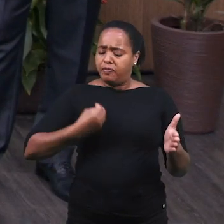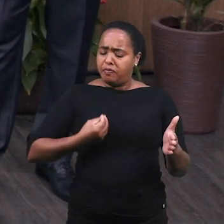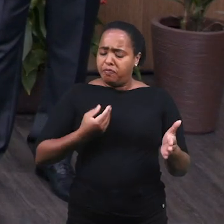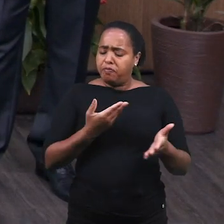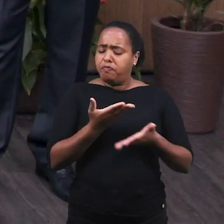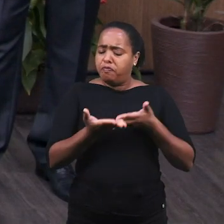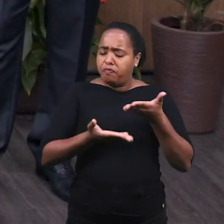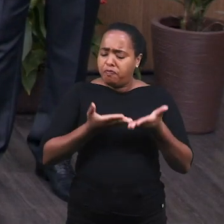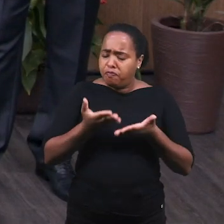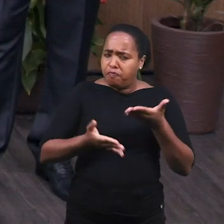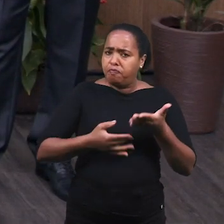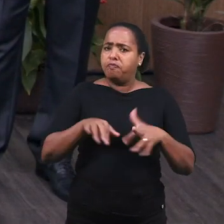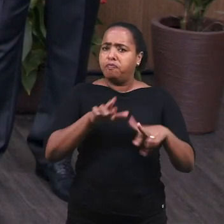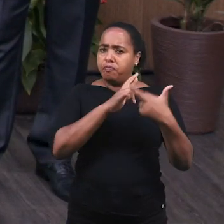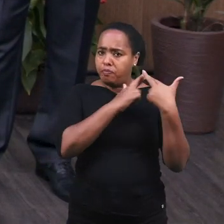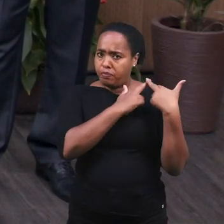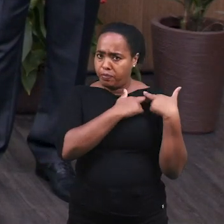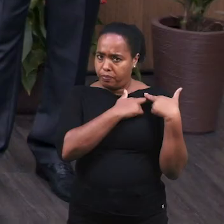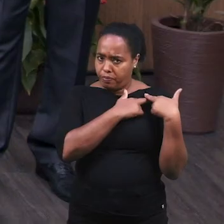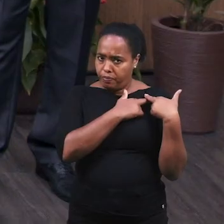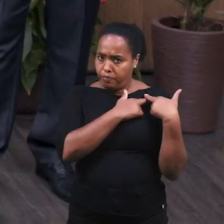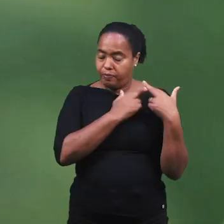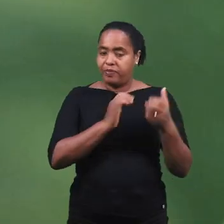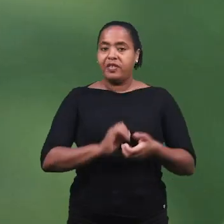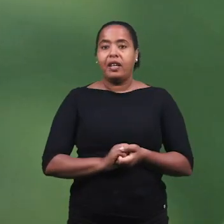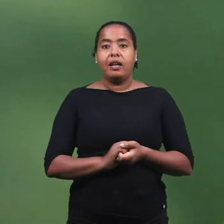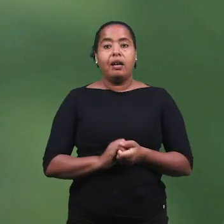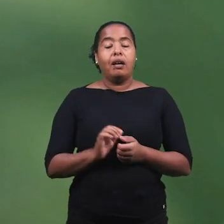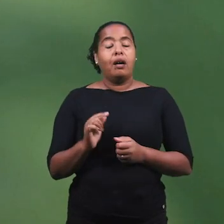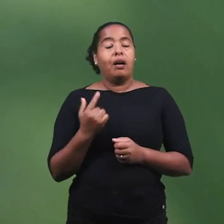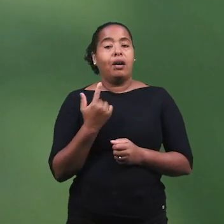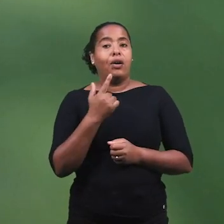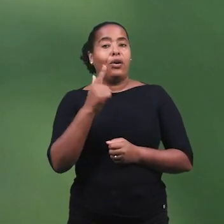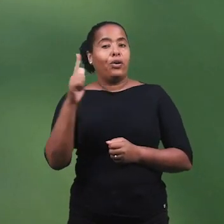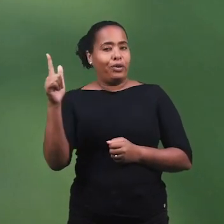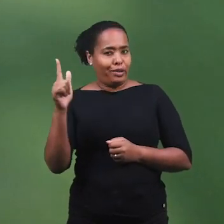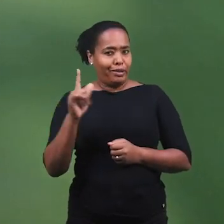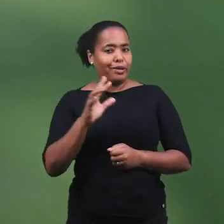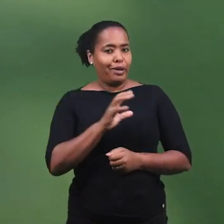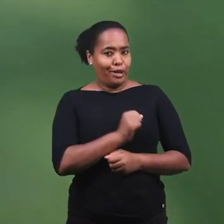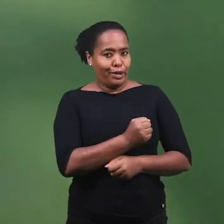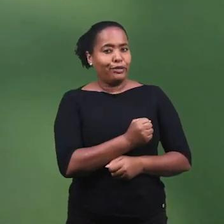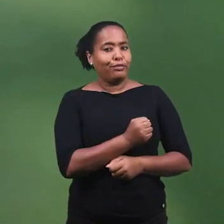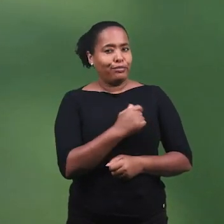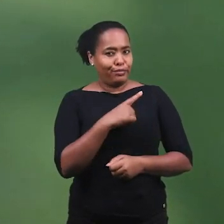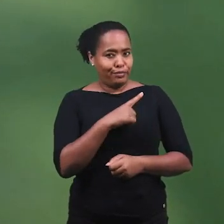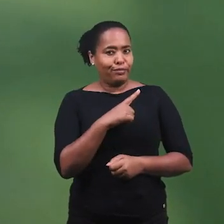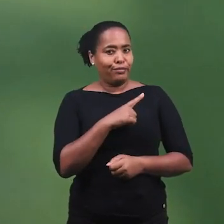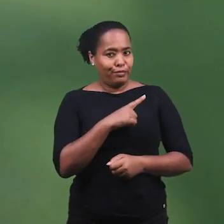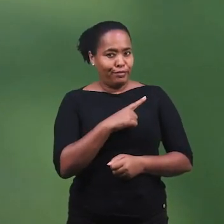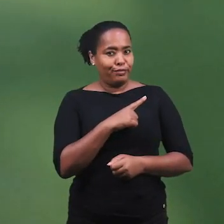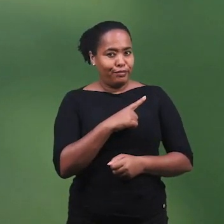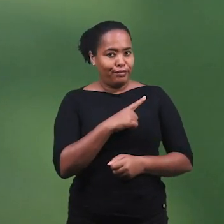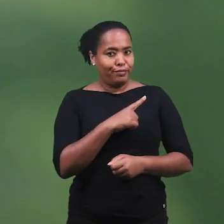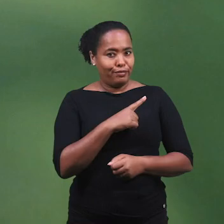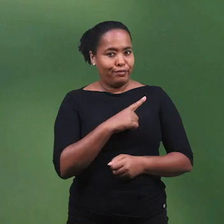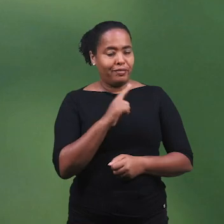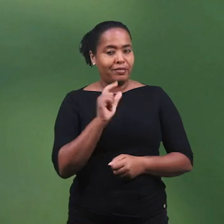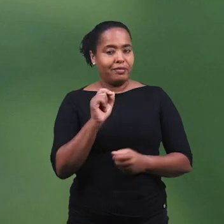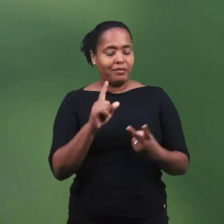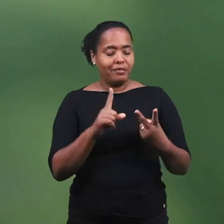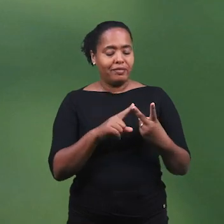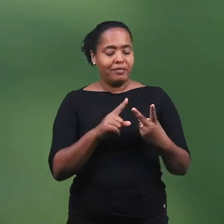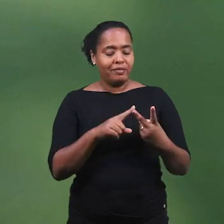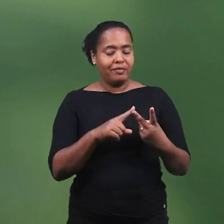должны жить ее с посвящением. Но есть другая жизнь, возлюбленные,